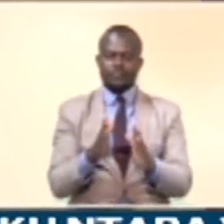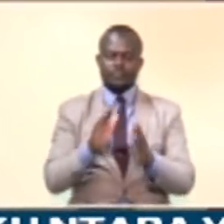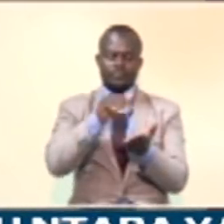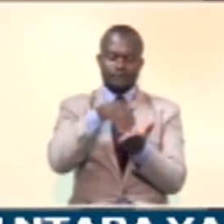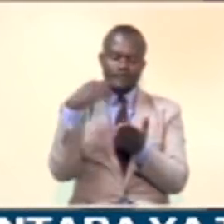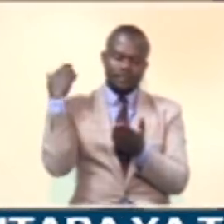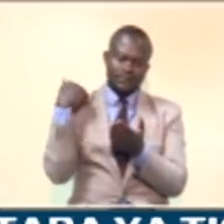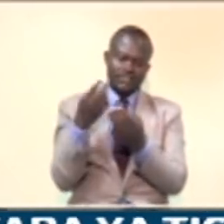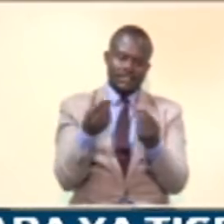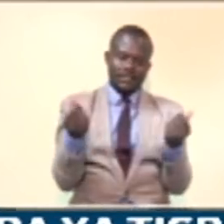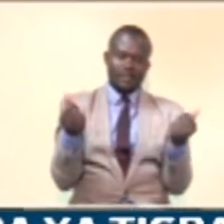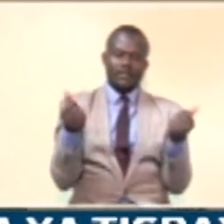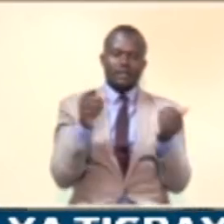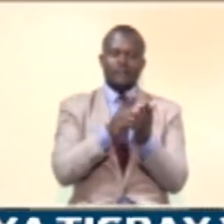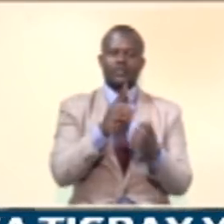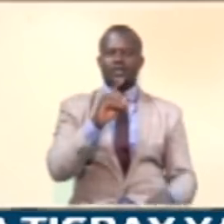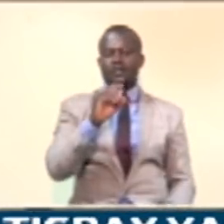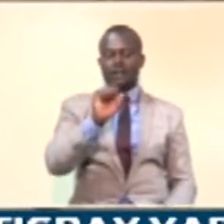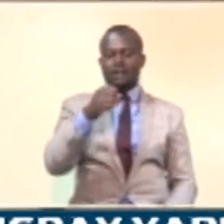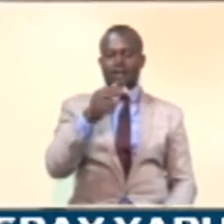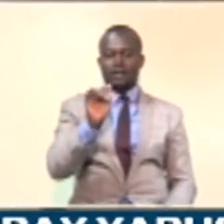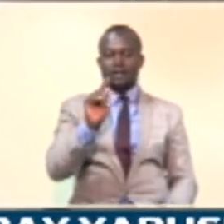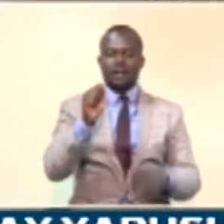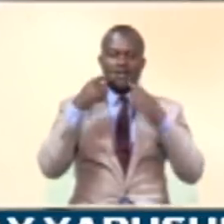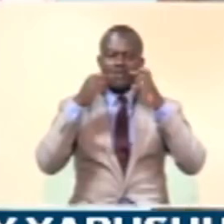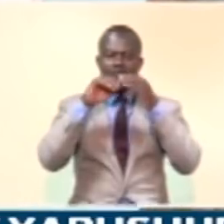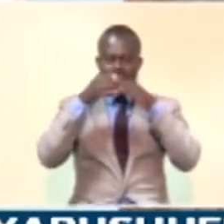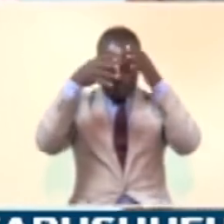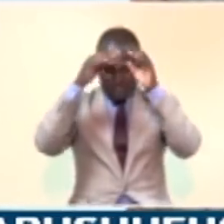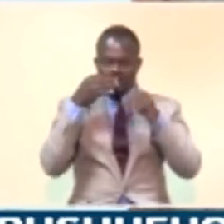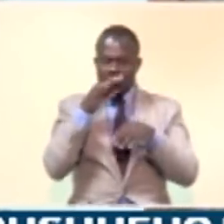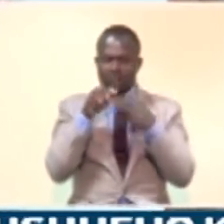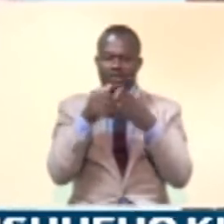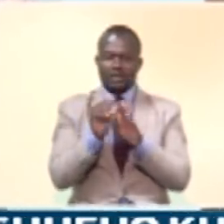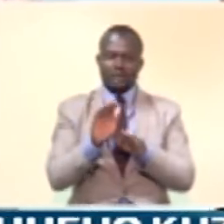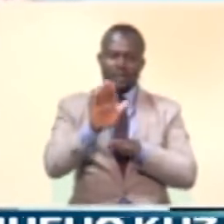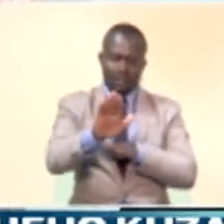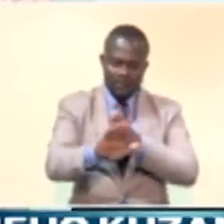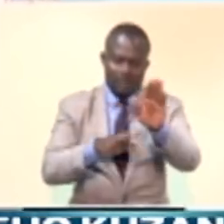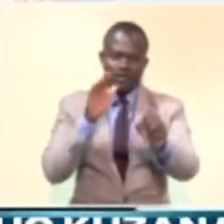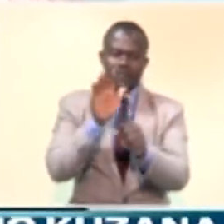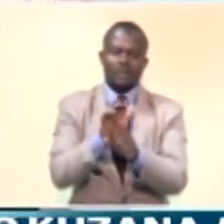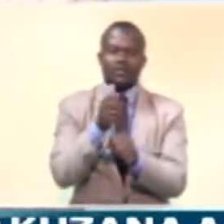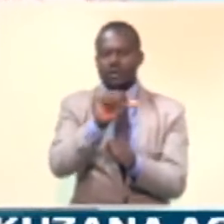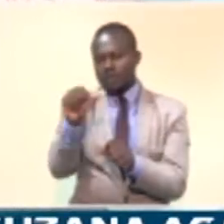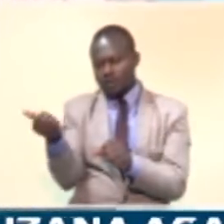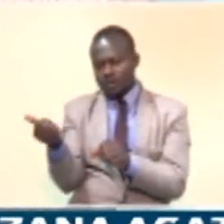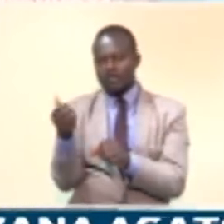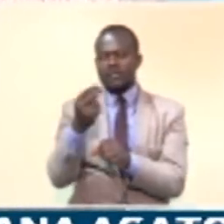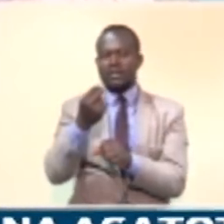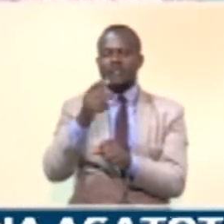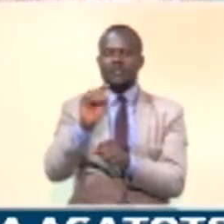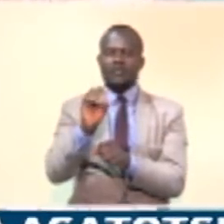w'ikigo gishinze kuyakemura Dr. Aje Chaka avuga ko Perezida w'Ufaransa Emmanuel Macron arimo gutera intambwe yisumbuye cyane kuyo mugenzi we Nicolas